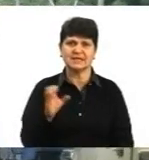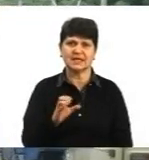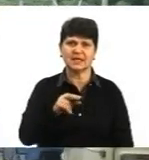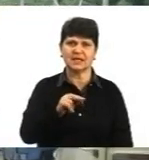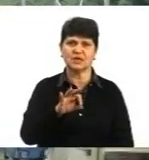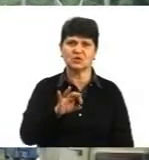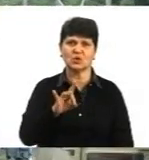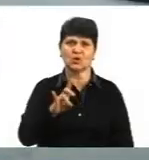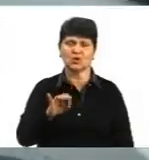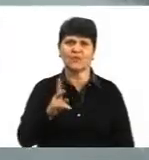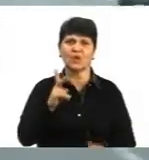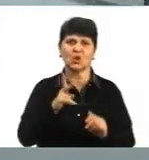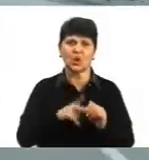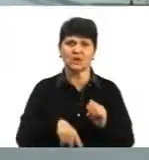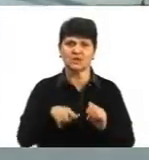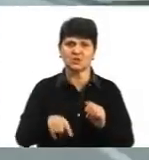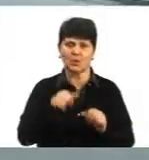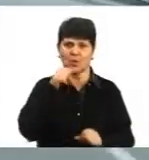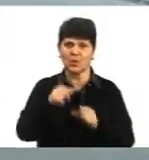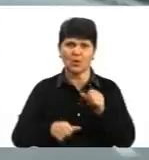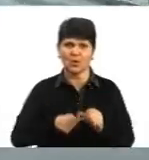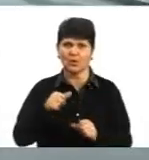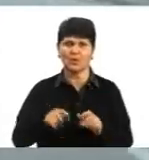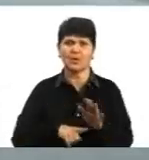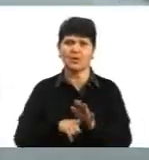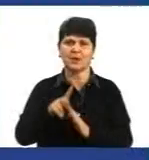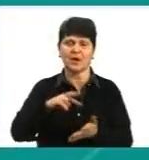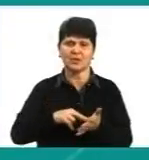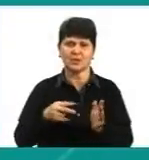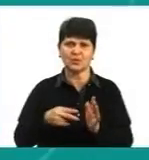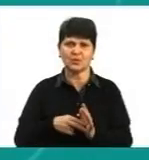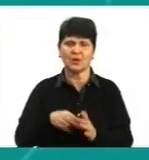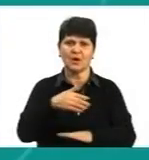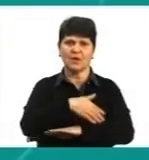планують запустити зелену хвилю на Хмельницькому шосе та вулиці Келицькій.